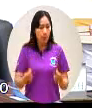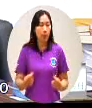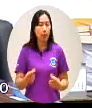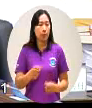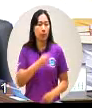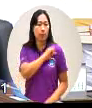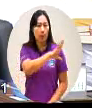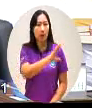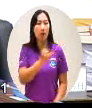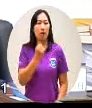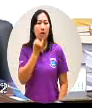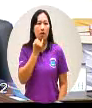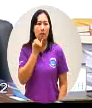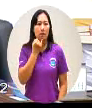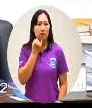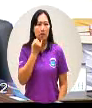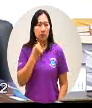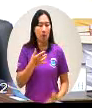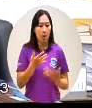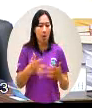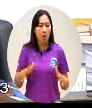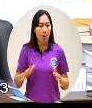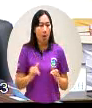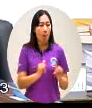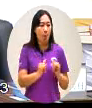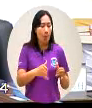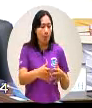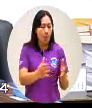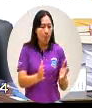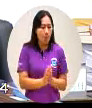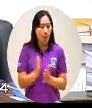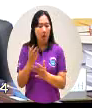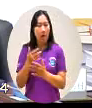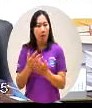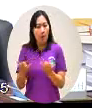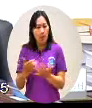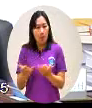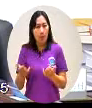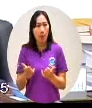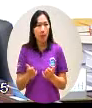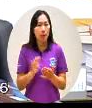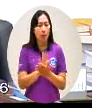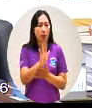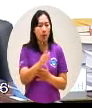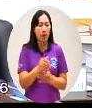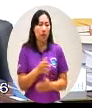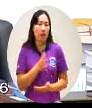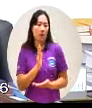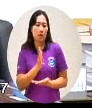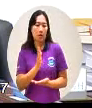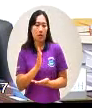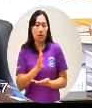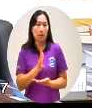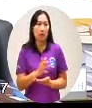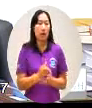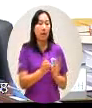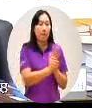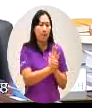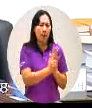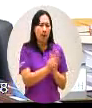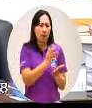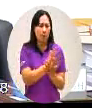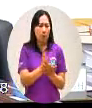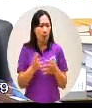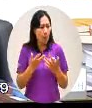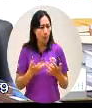侪学生、真侪社团、真侪未来的这个演讲。包括各种乐器的表演，拢要等内底吼，所